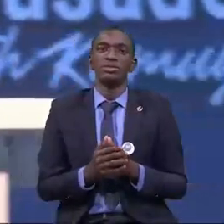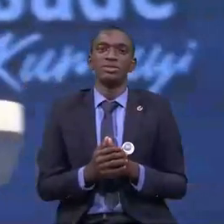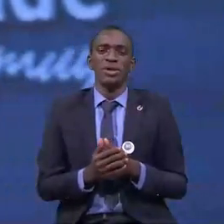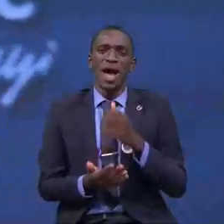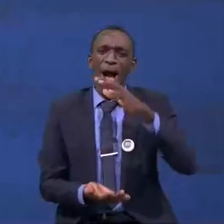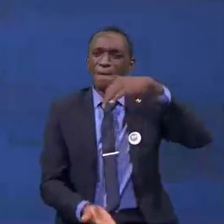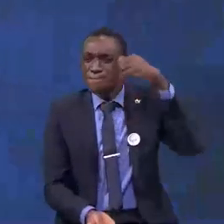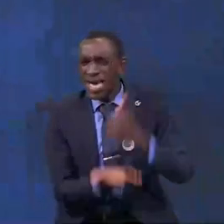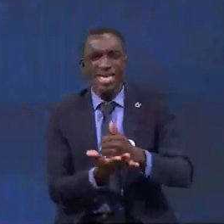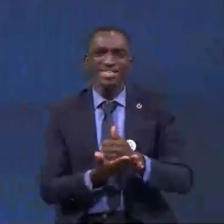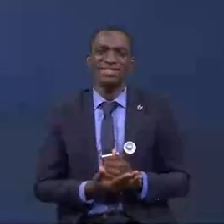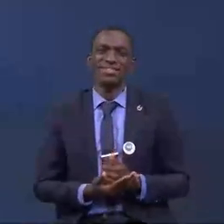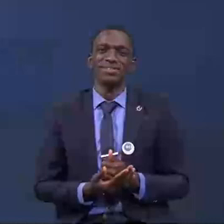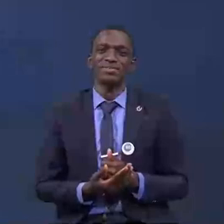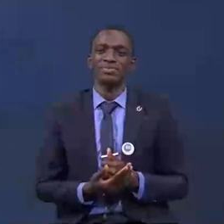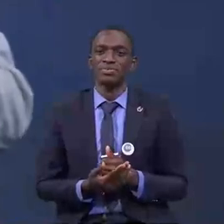Amen.